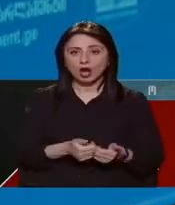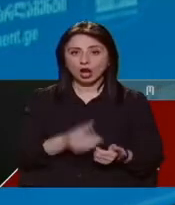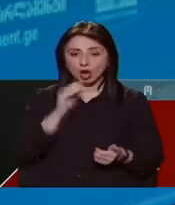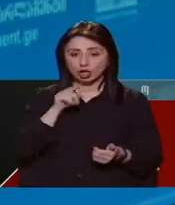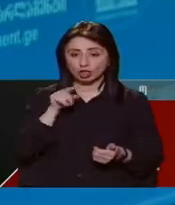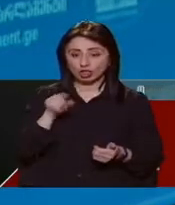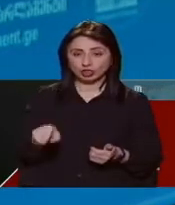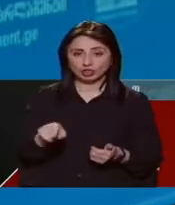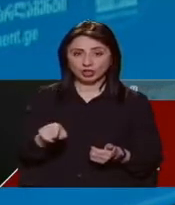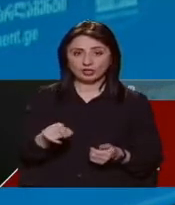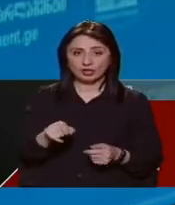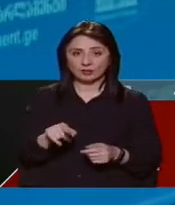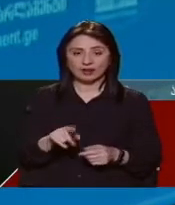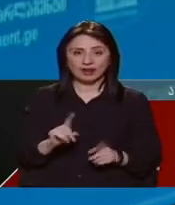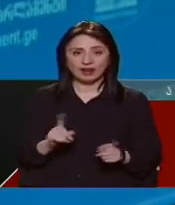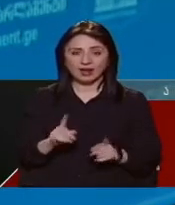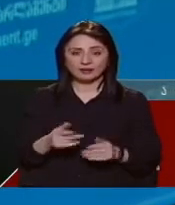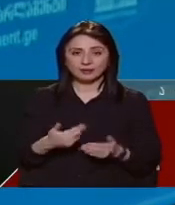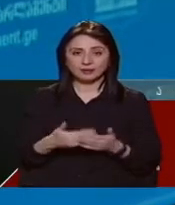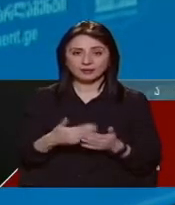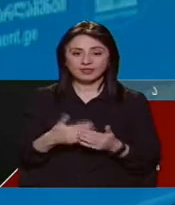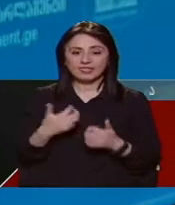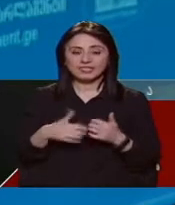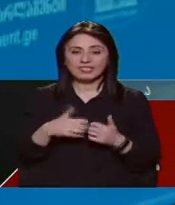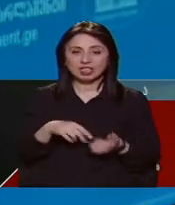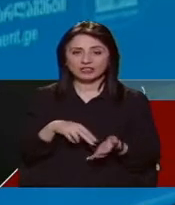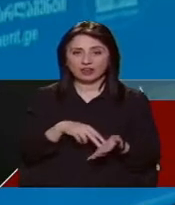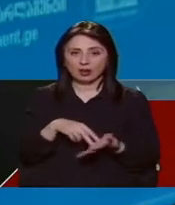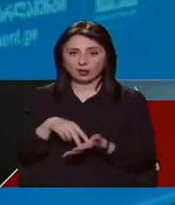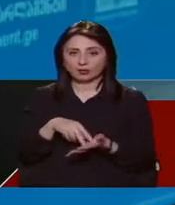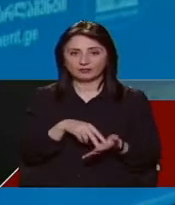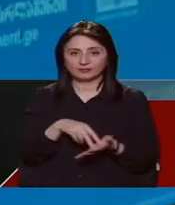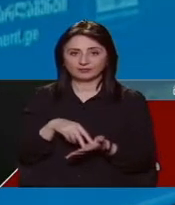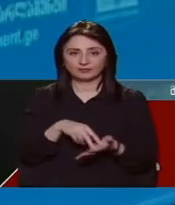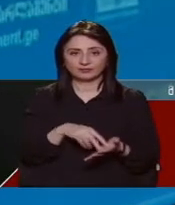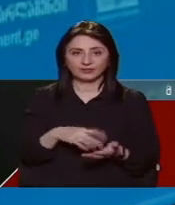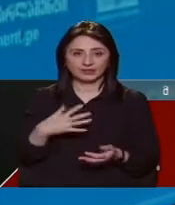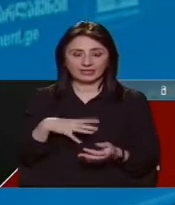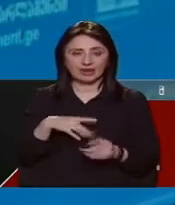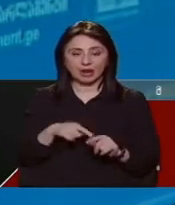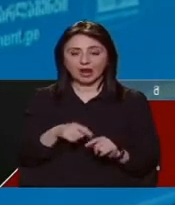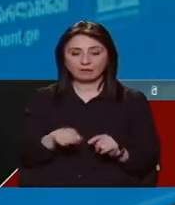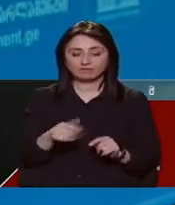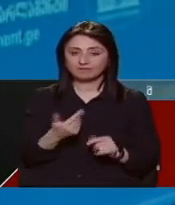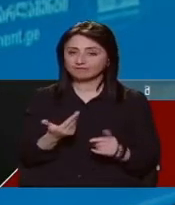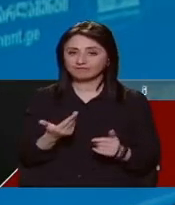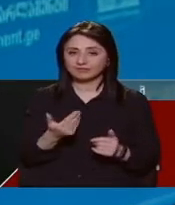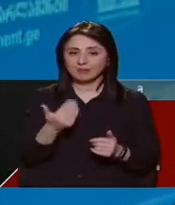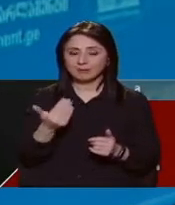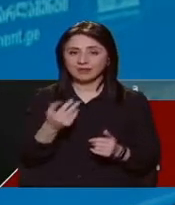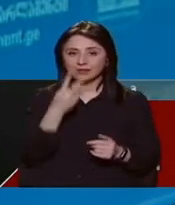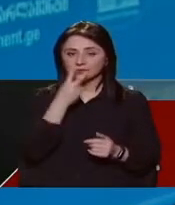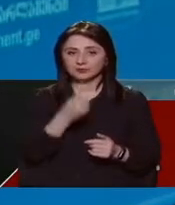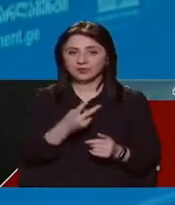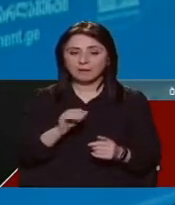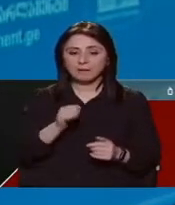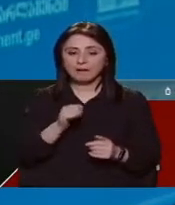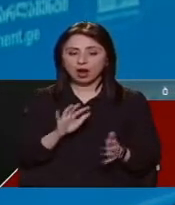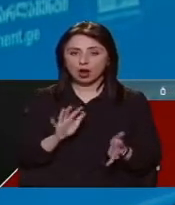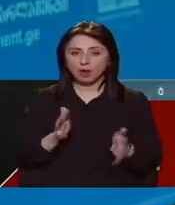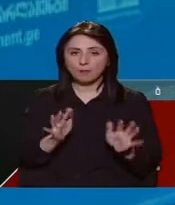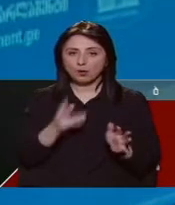în amis ponze, răzneiri sășuală poziția gicauia. Es șans mimart mat